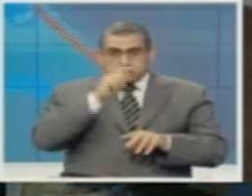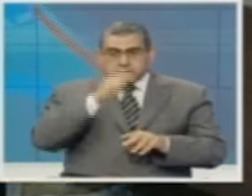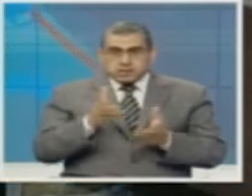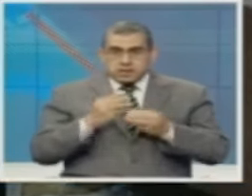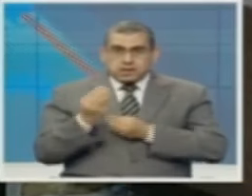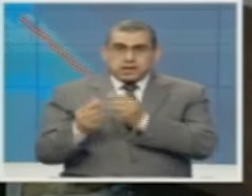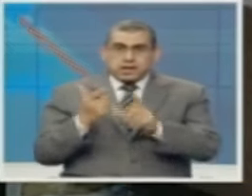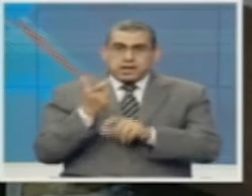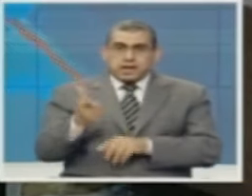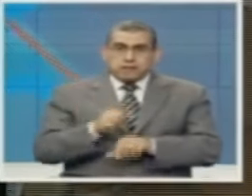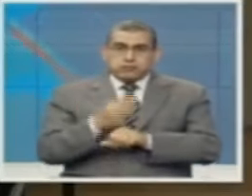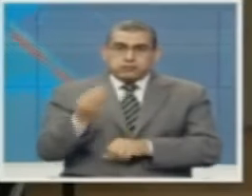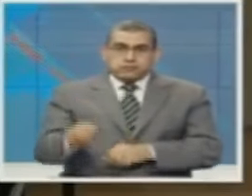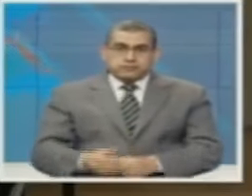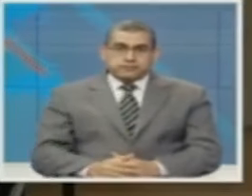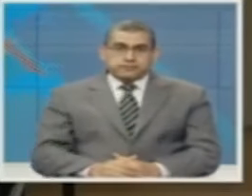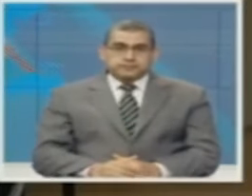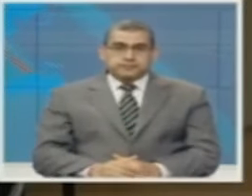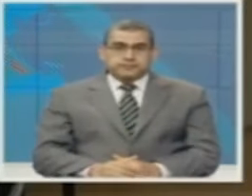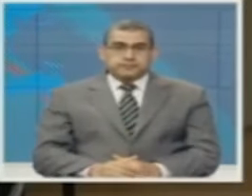في قطاع غزة.